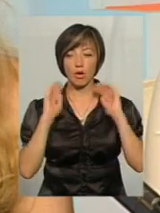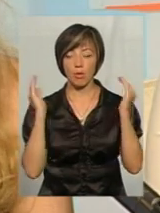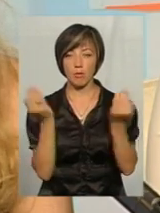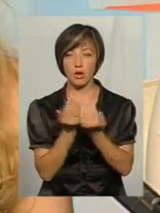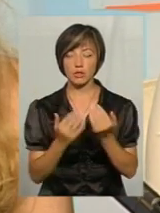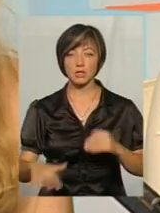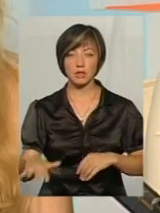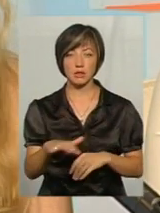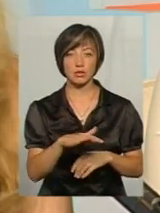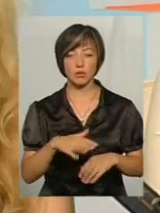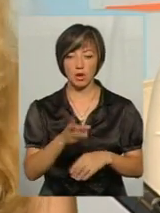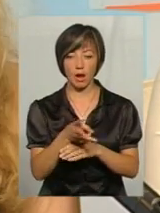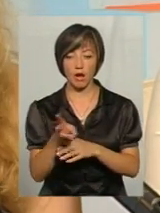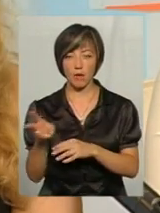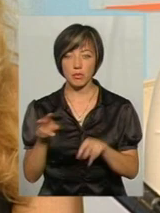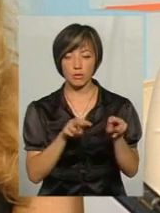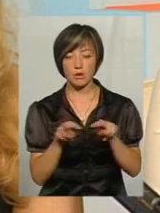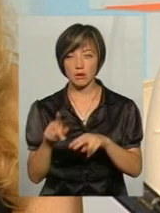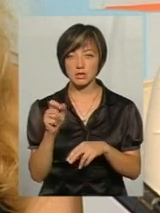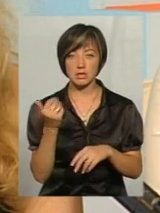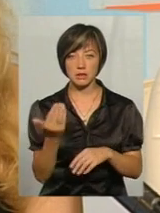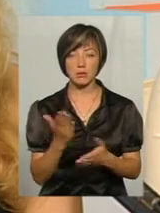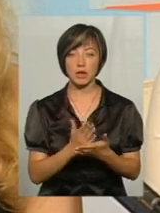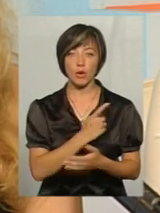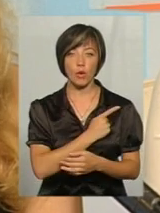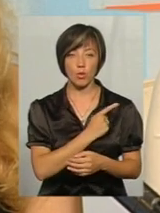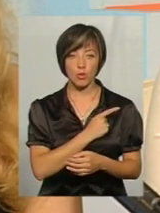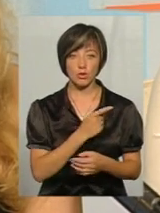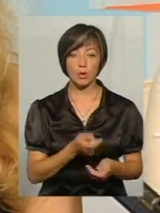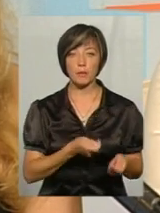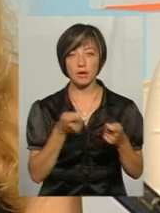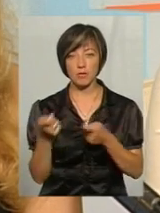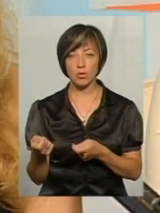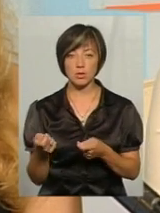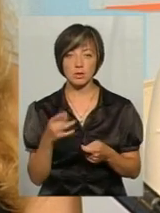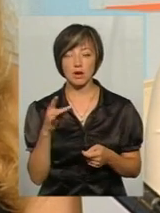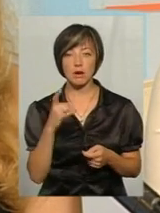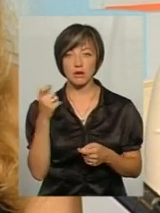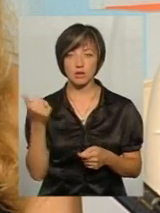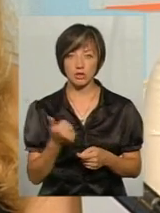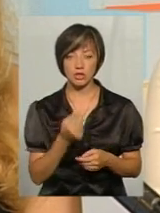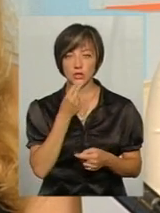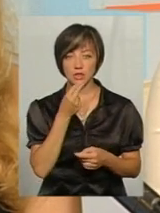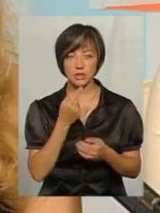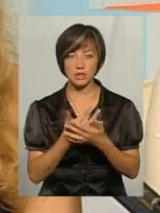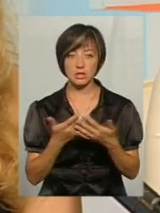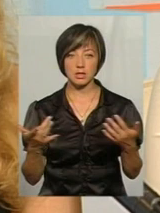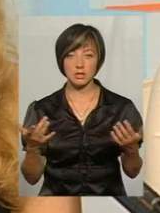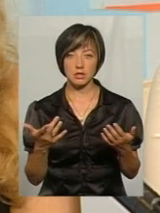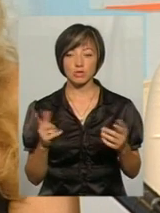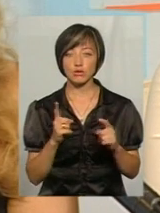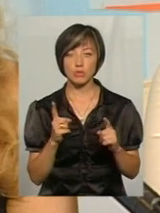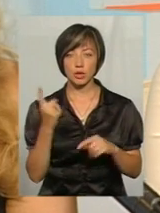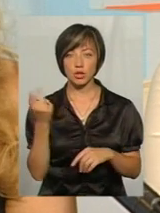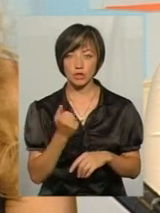на закритій, тут камери відеонагляду за ними, є охорона, привозять їм там раз на тиждень їсти якісь сухі пайки, щоб вони